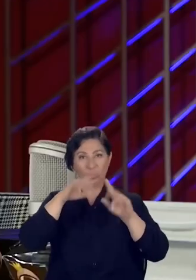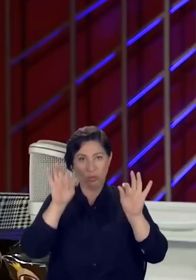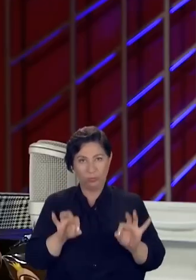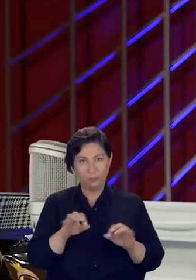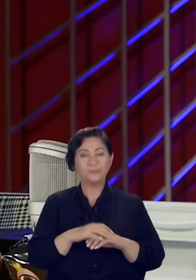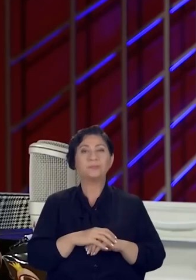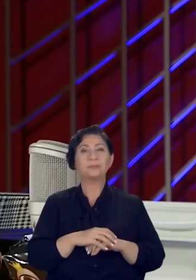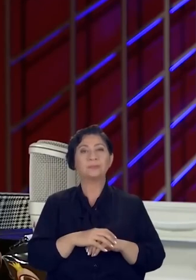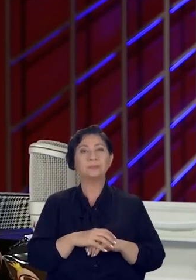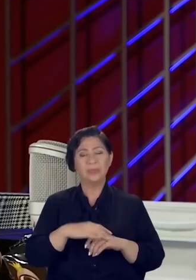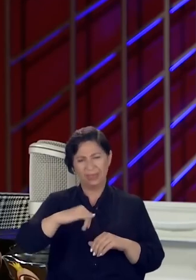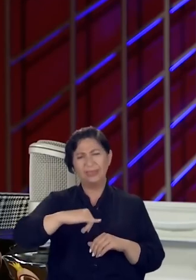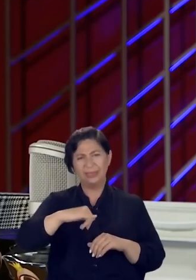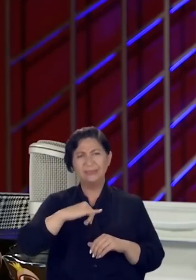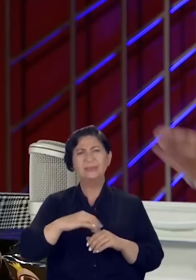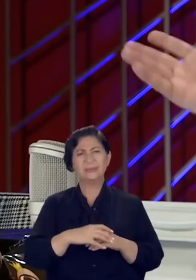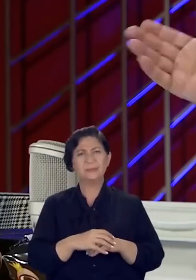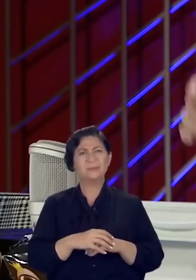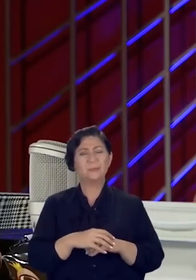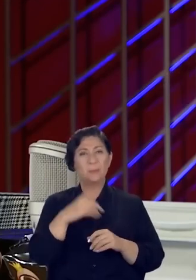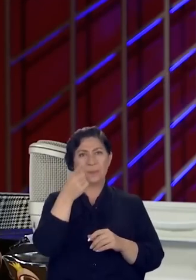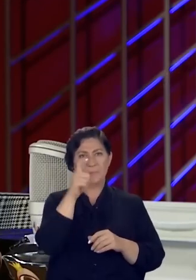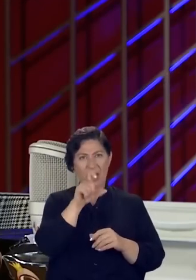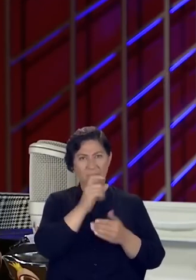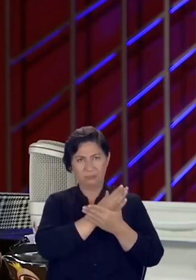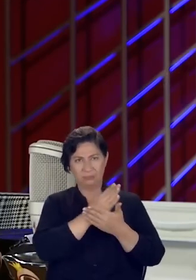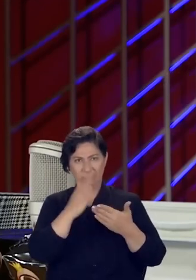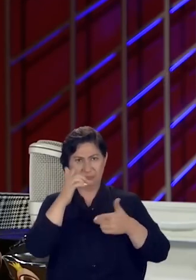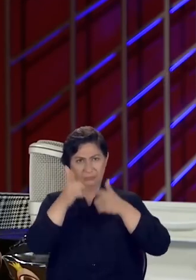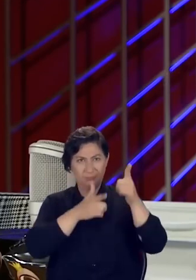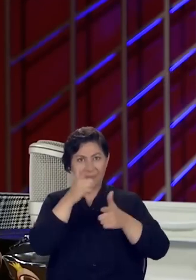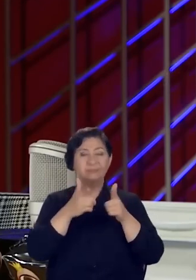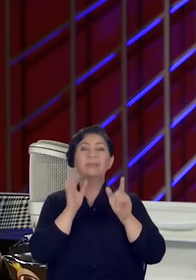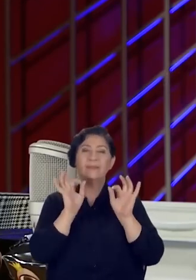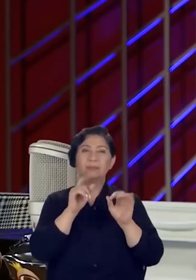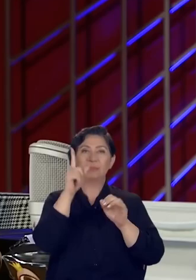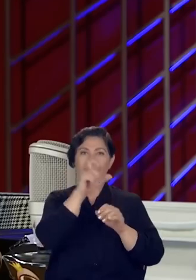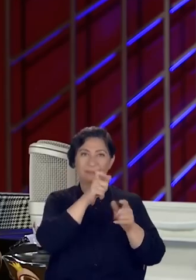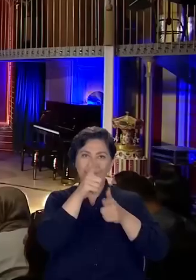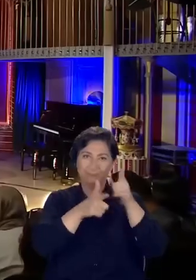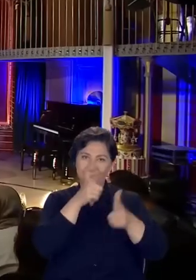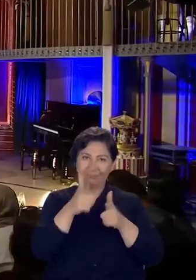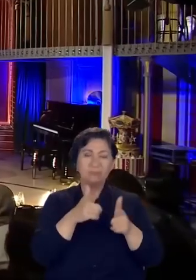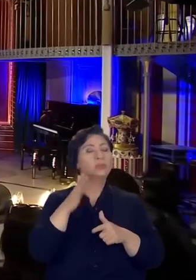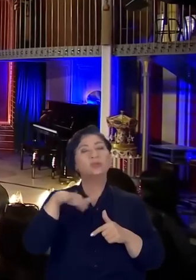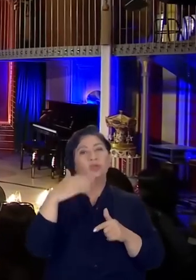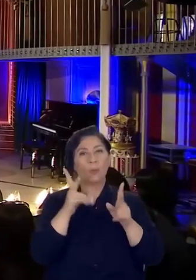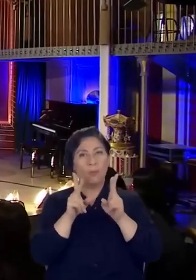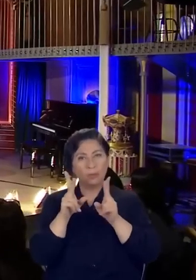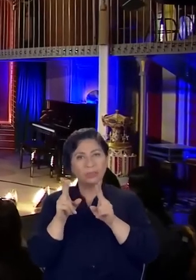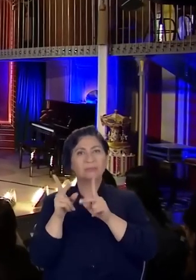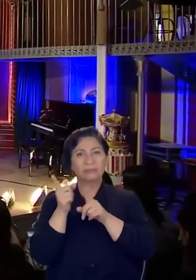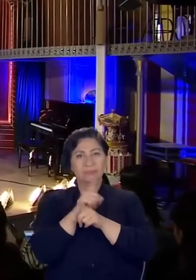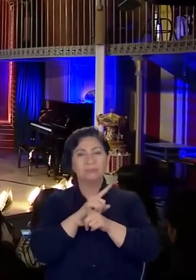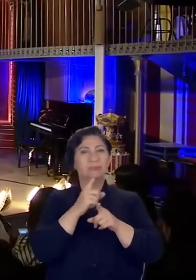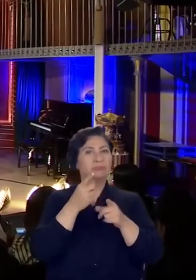başlayacak. Temmuz'da başlayacak. Temmuz ayında çok az kaldı. Tarihte. Peki bir ay falan sürecek herhalde çekimler. Bir ay sürecek. Güzel. Sonra da montaj falan